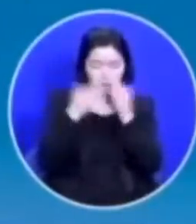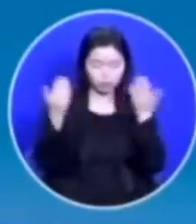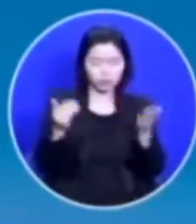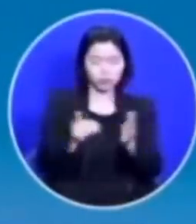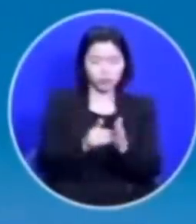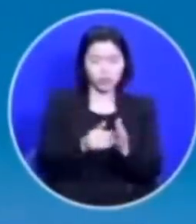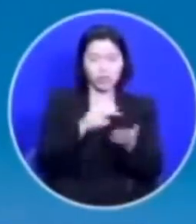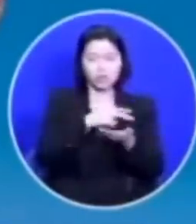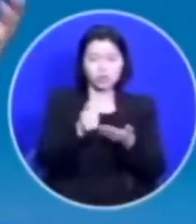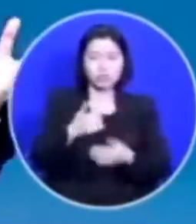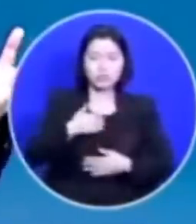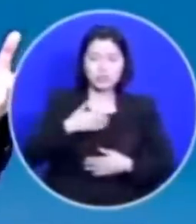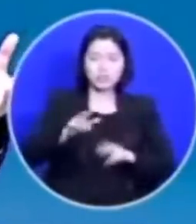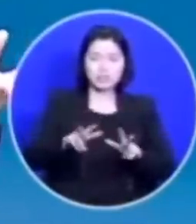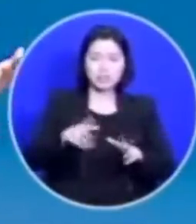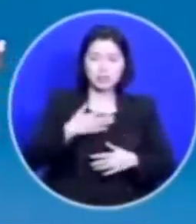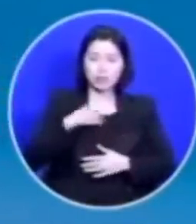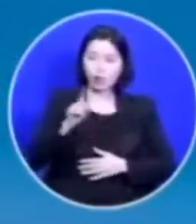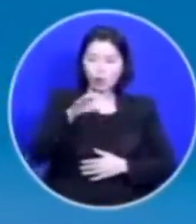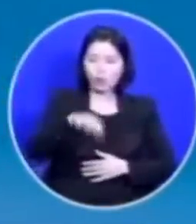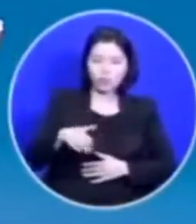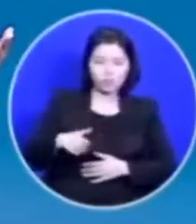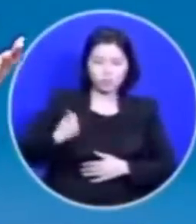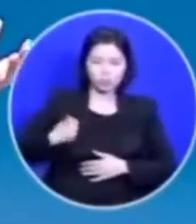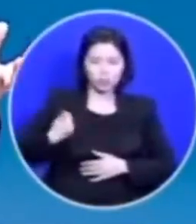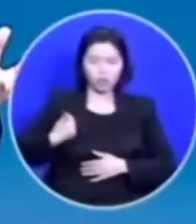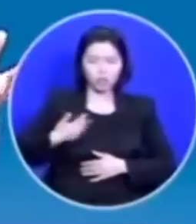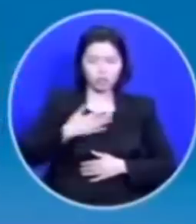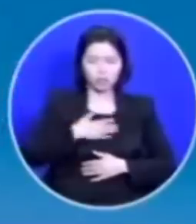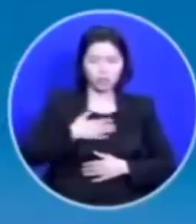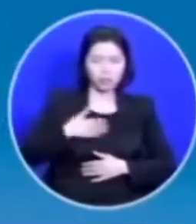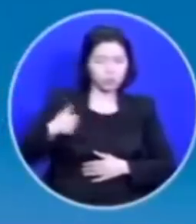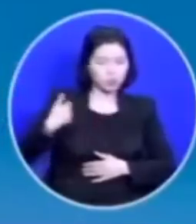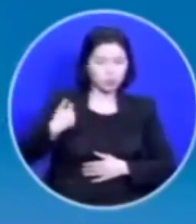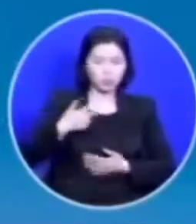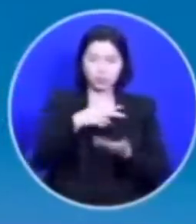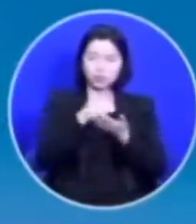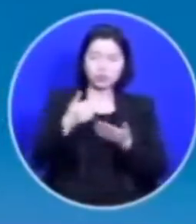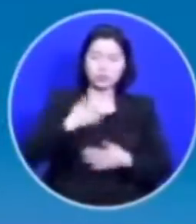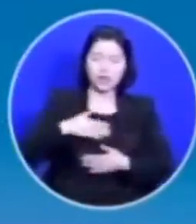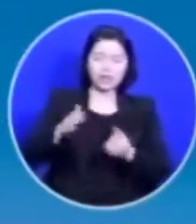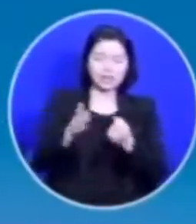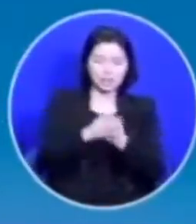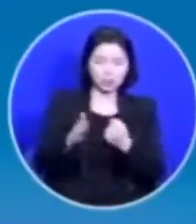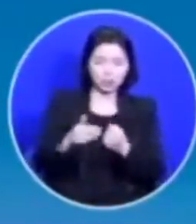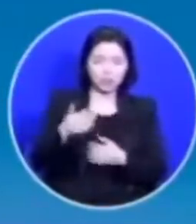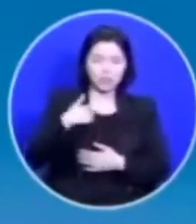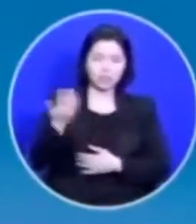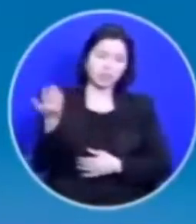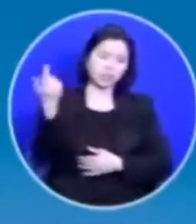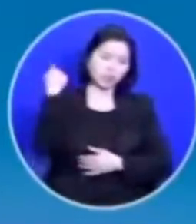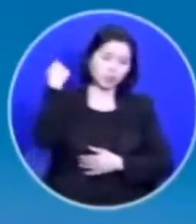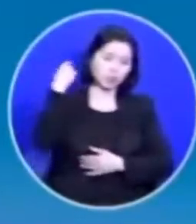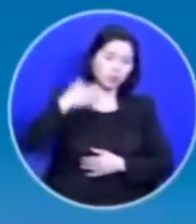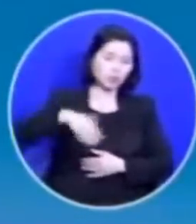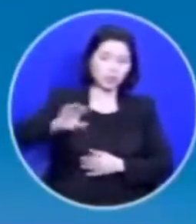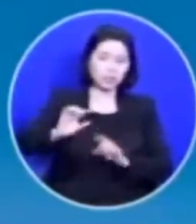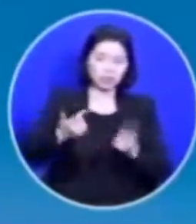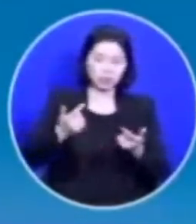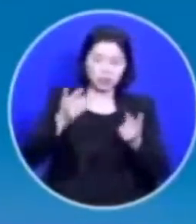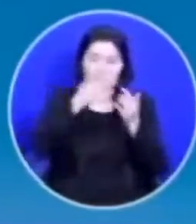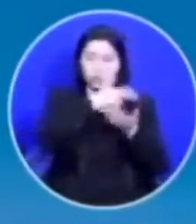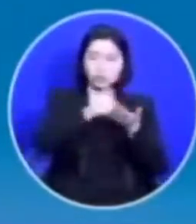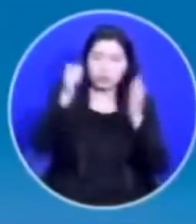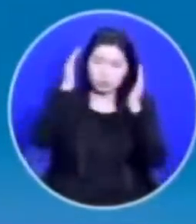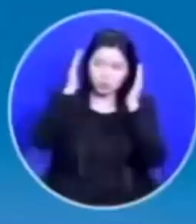지금 제가 어디 있는지 저는 알 수가 없지만 주님은 아시오 니 제가 뒤로 가지 아니하고 주님을 향하여